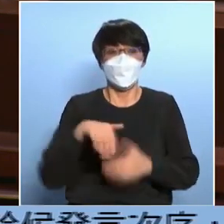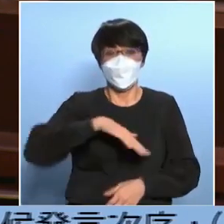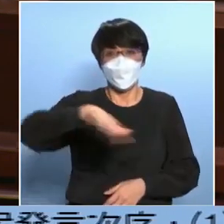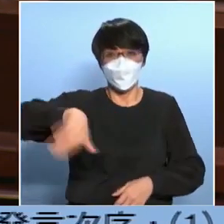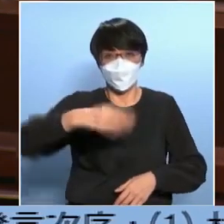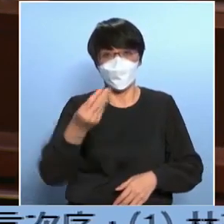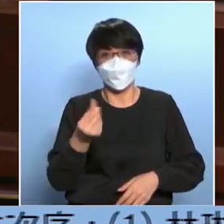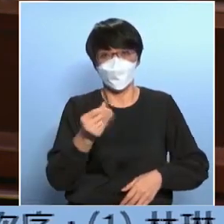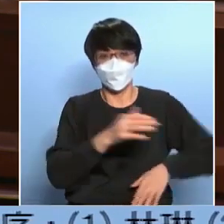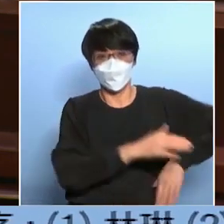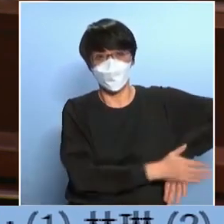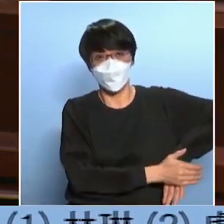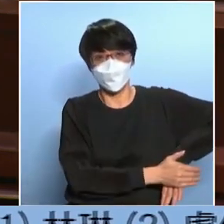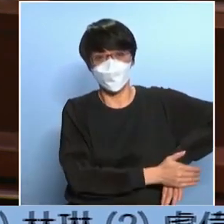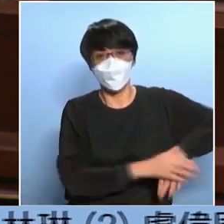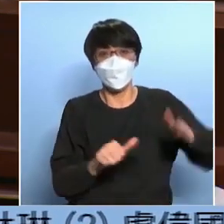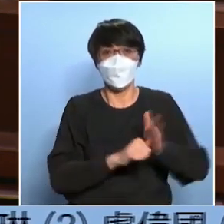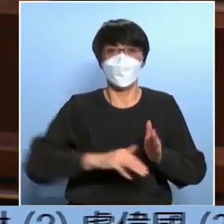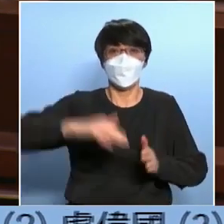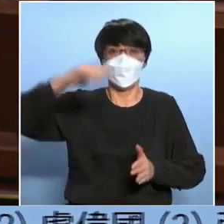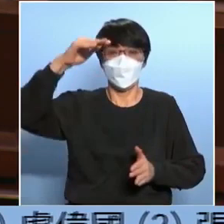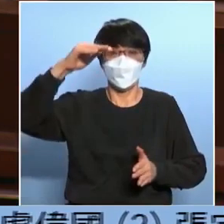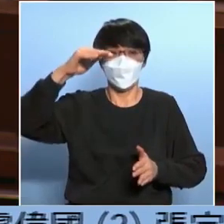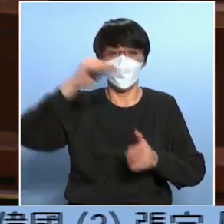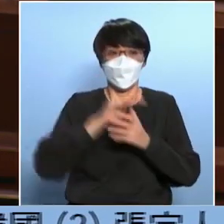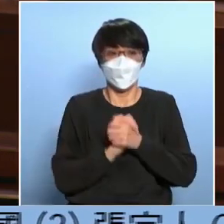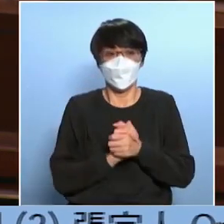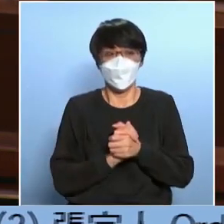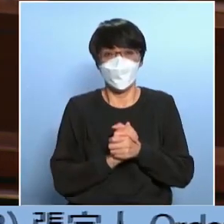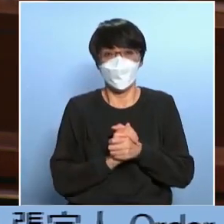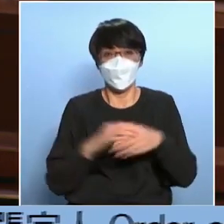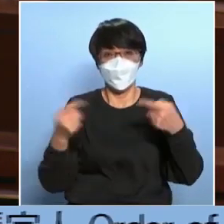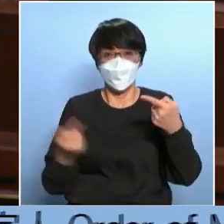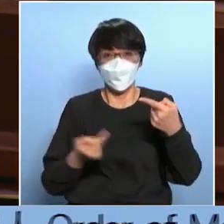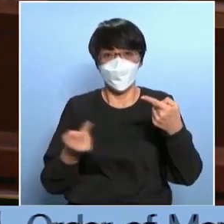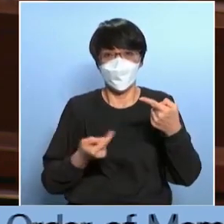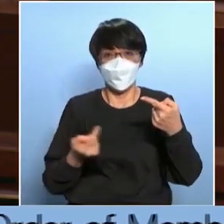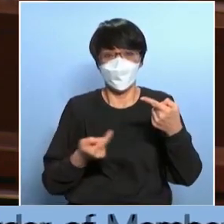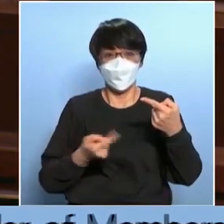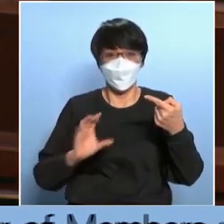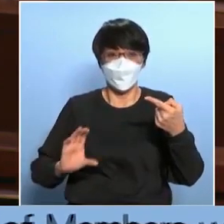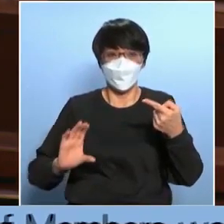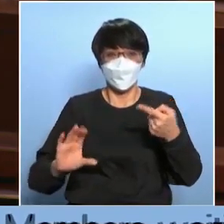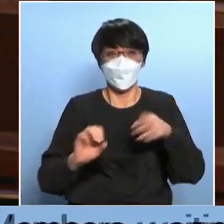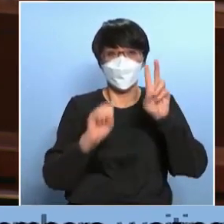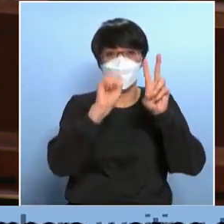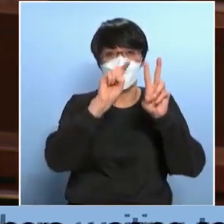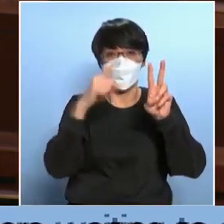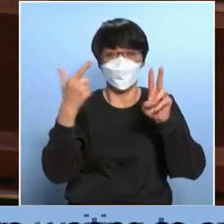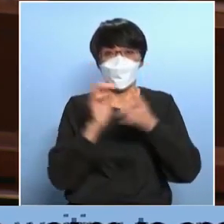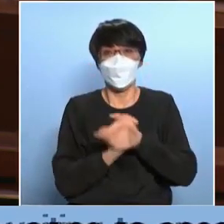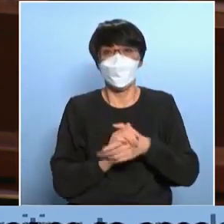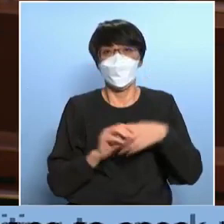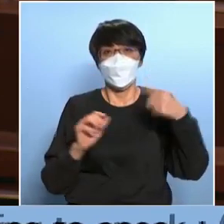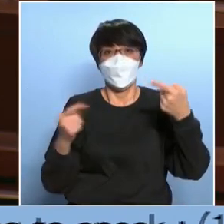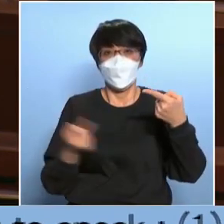儲備咧係由最高峰嘅時候咧係過萬。應該2018年是超過